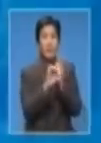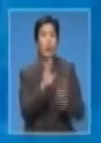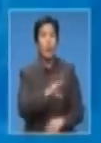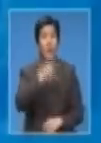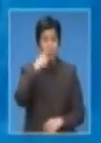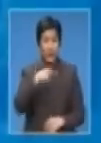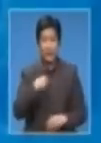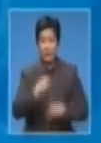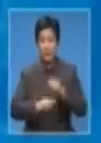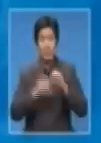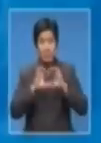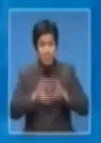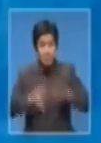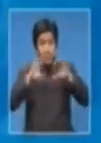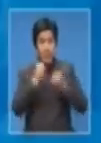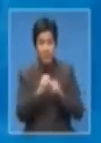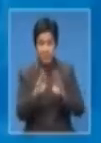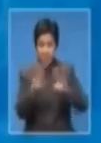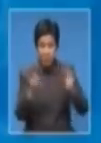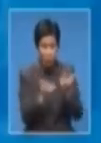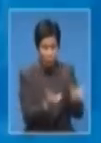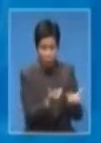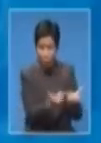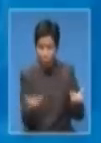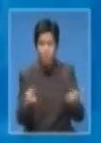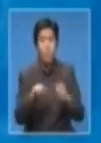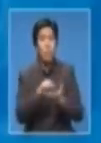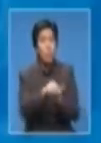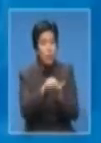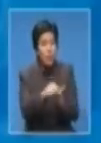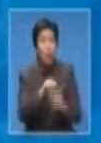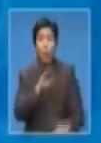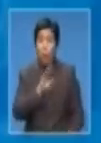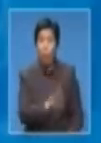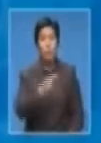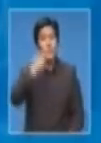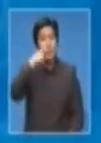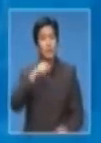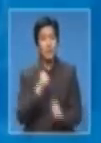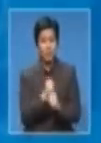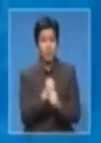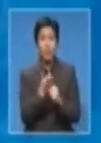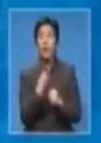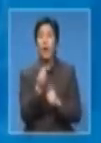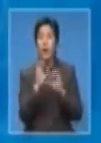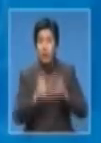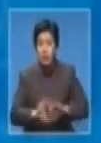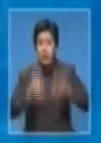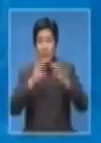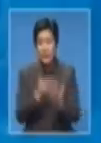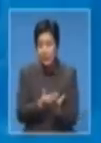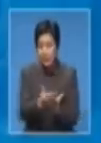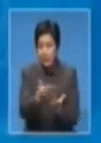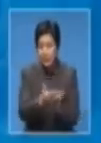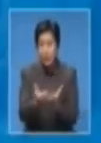การใช้ตลาดภาครัฐนำร่องเปิดตลาดให้กับสินค้าบริการนวัตกรรมของไทยนะครับการให้ภาครัฐสามารถจัดซื้อสิน